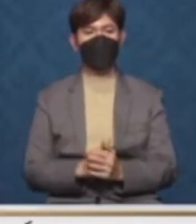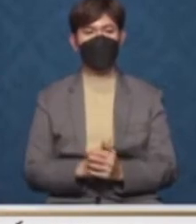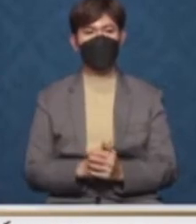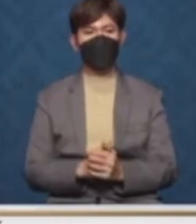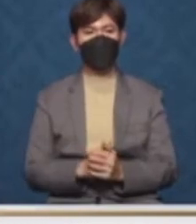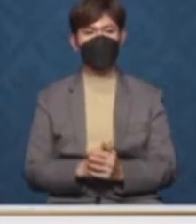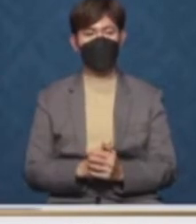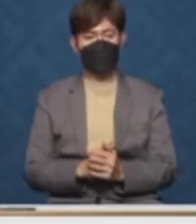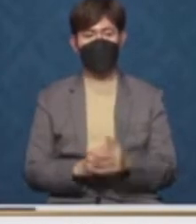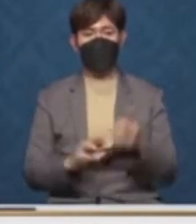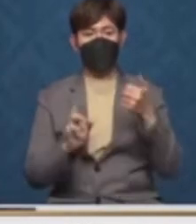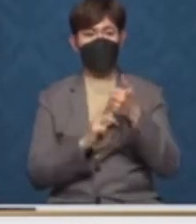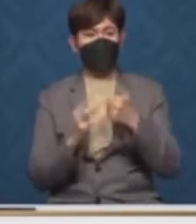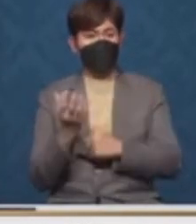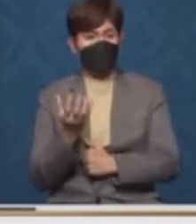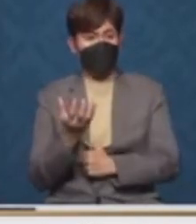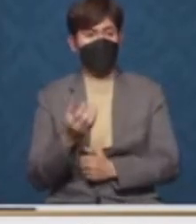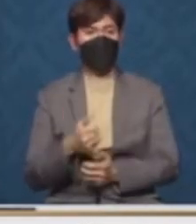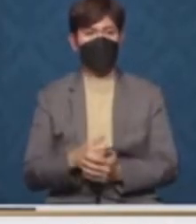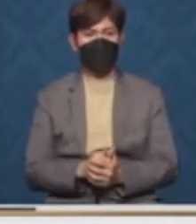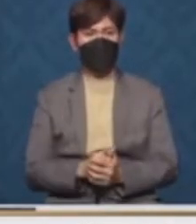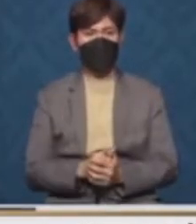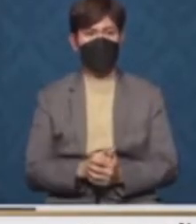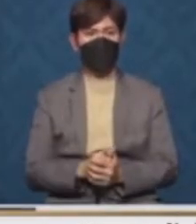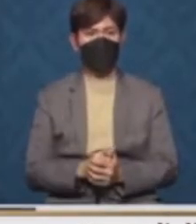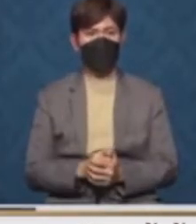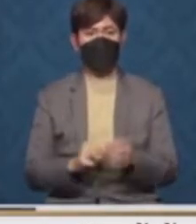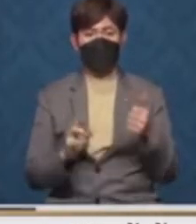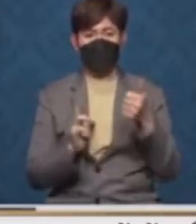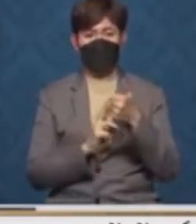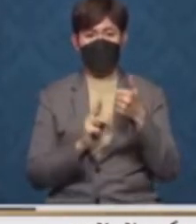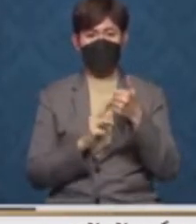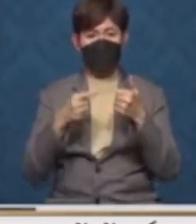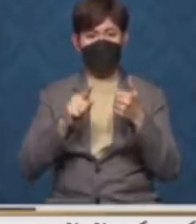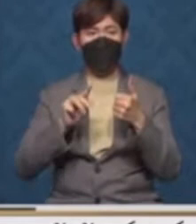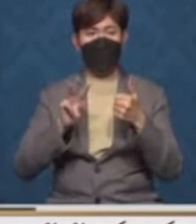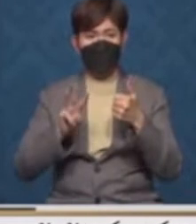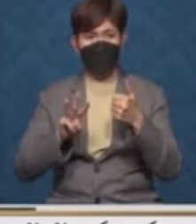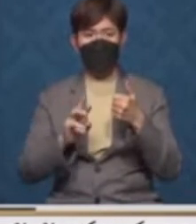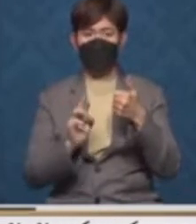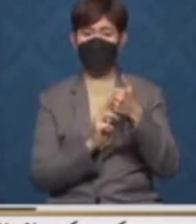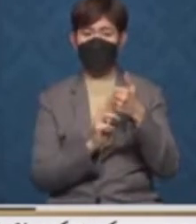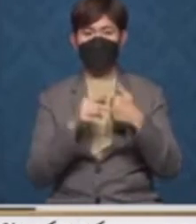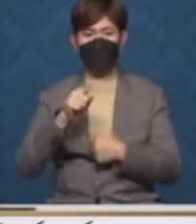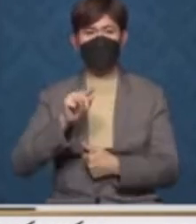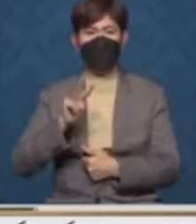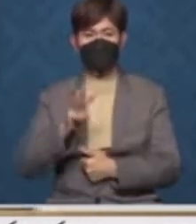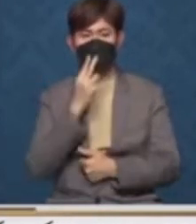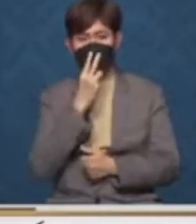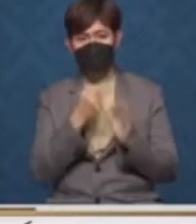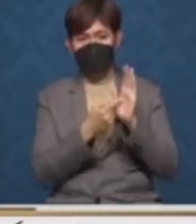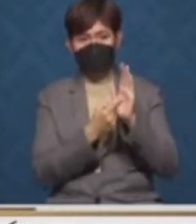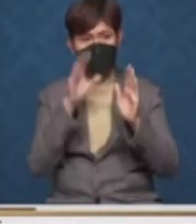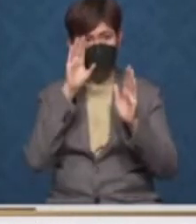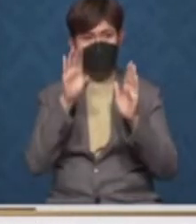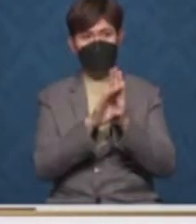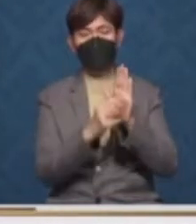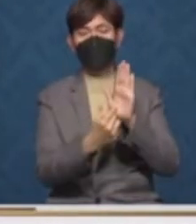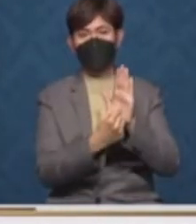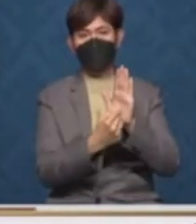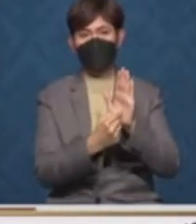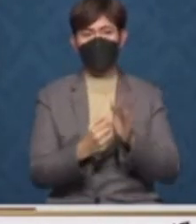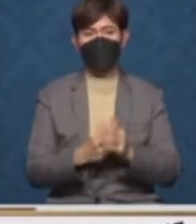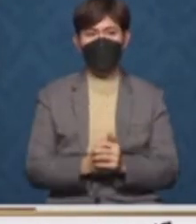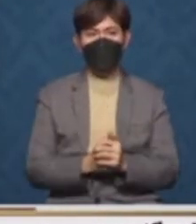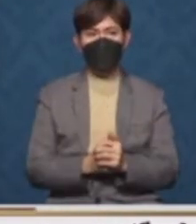ลุงป้อมนะครับของผมเนี่ยพลเอกประวิตรวงษ์สุวรรณเอารูปแกขึ้นหน่อยบิดาแห่งเรือดำน้ำไทยเนี่ยนะครับแล้